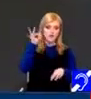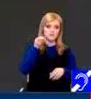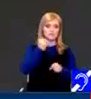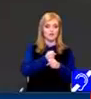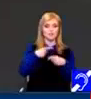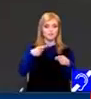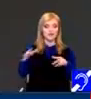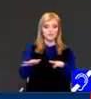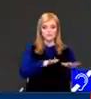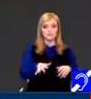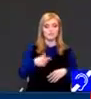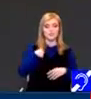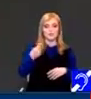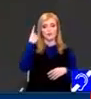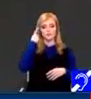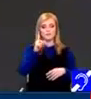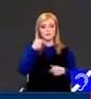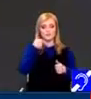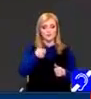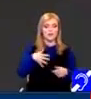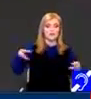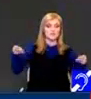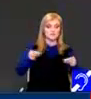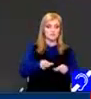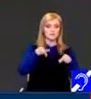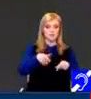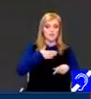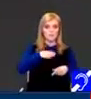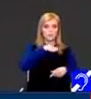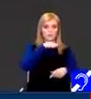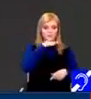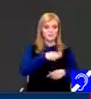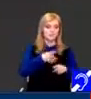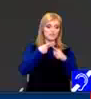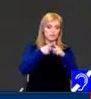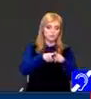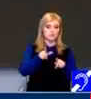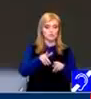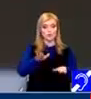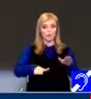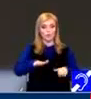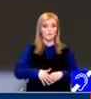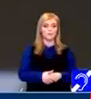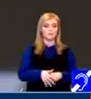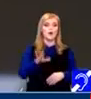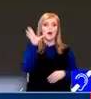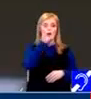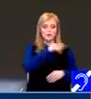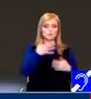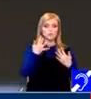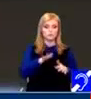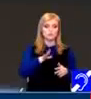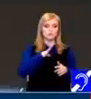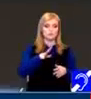diferite activități. Eu însă m-am gândit că ar fi bine să investesc în cariera mea în tehnologie și robotică. Am reușit deja să